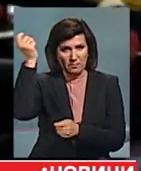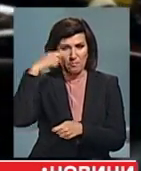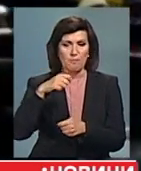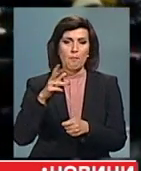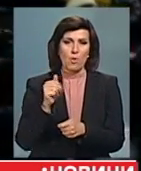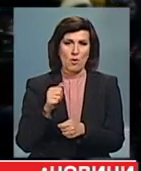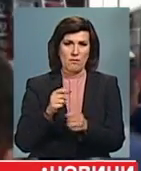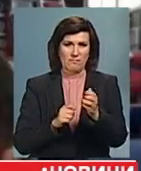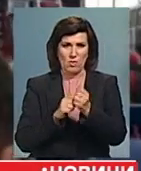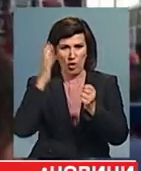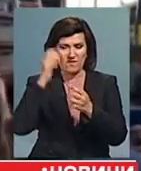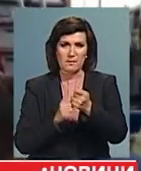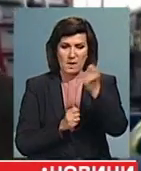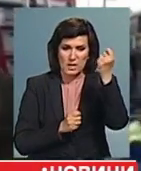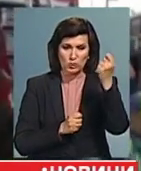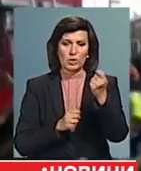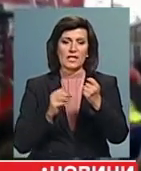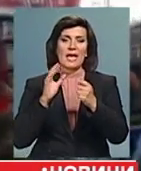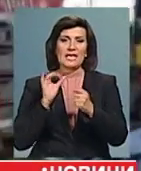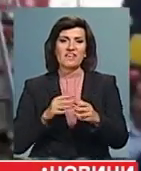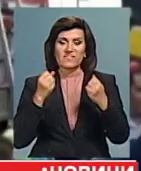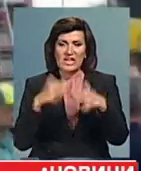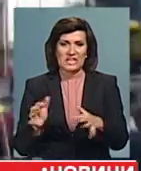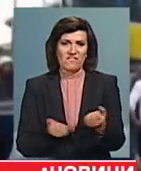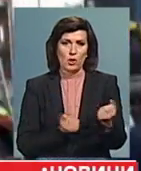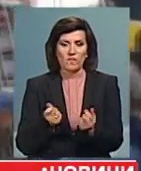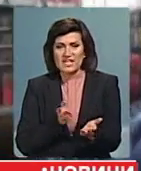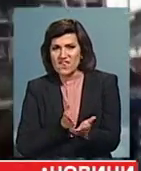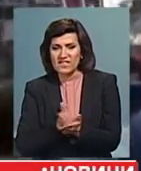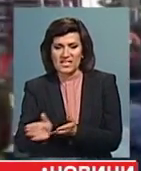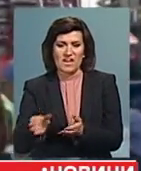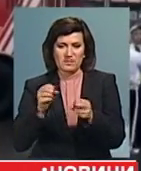втратив керування і виїхав зі спеціальної смуги для громадського транспорту.